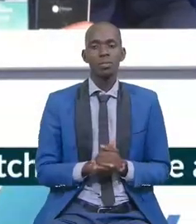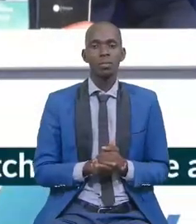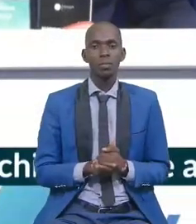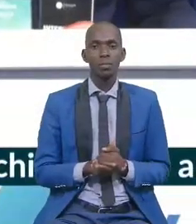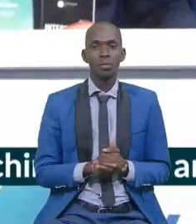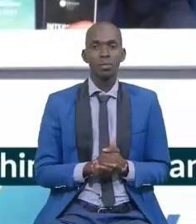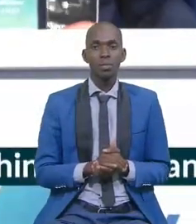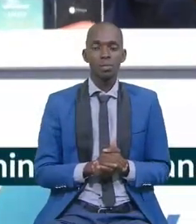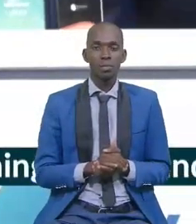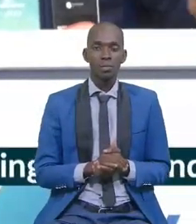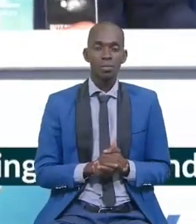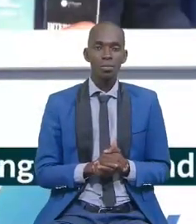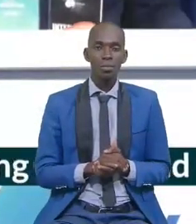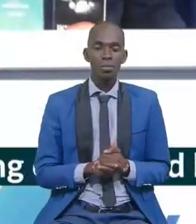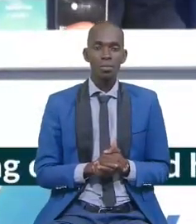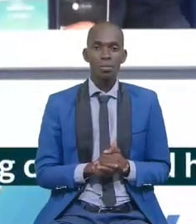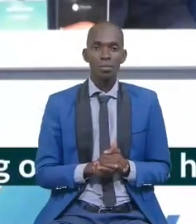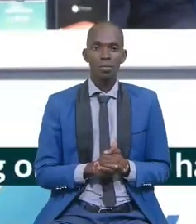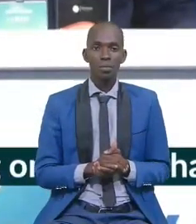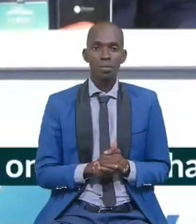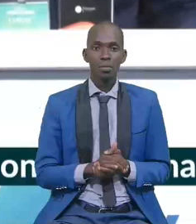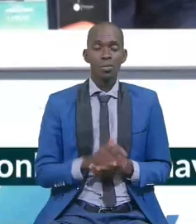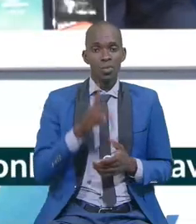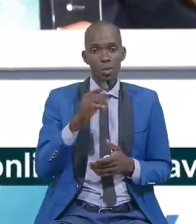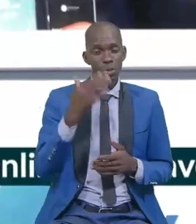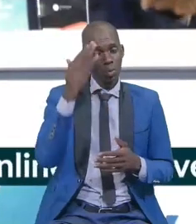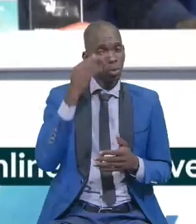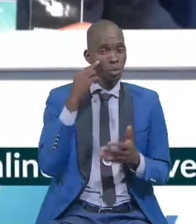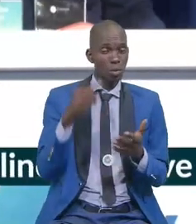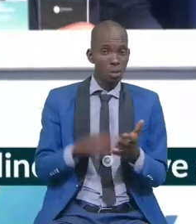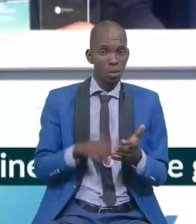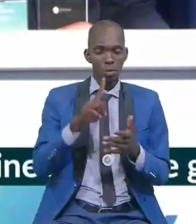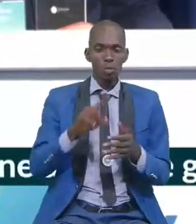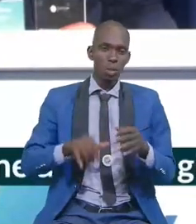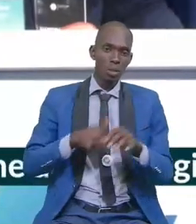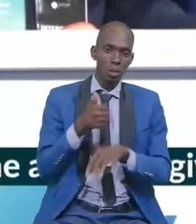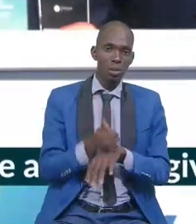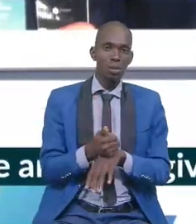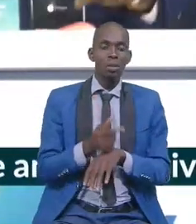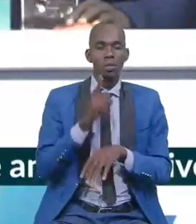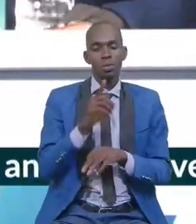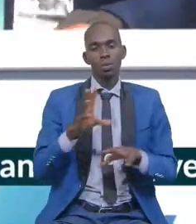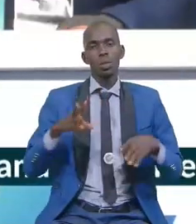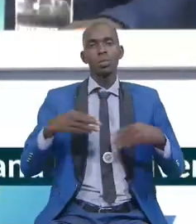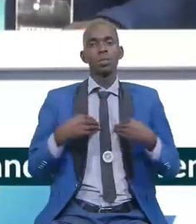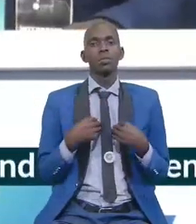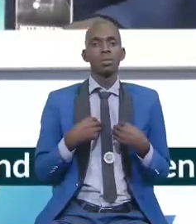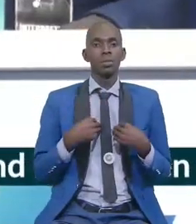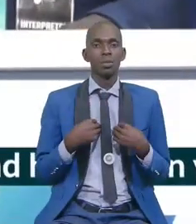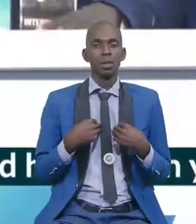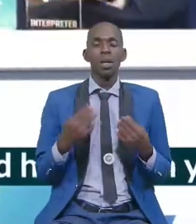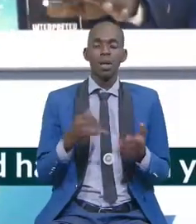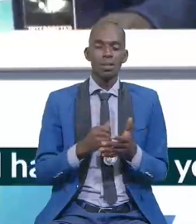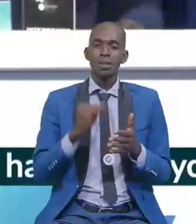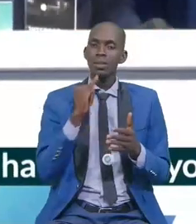Vous reconnaissez, vous affirmez, vous acceptez, et c'est fait.